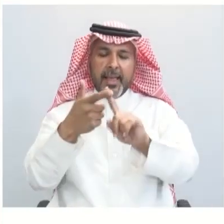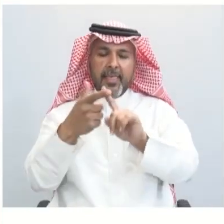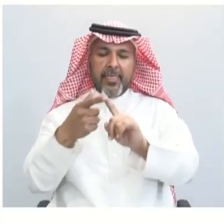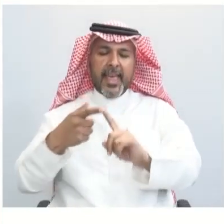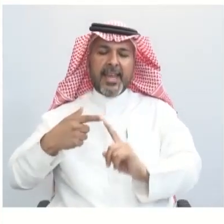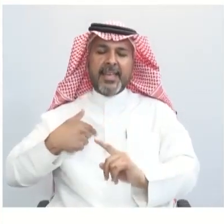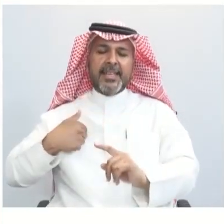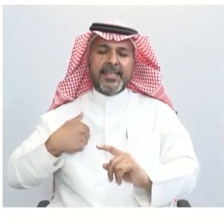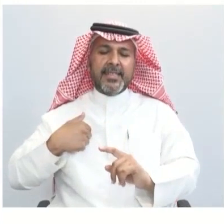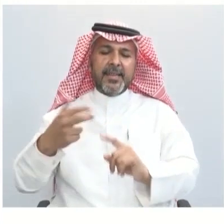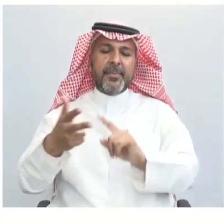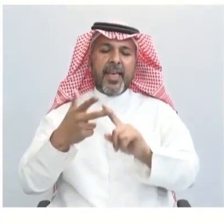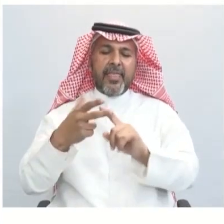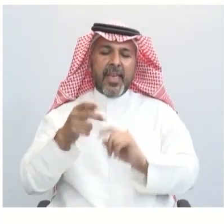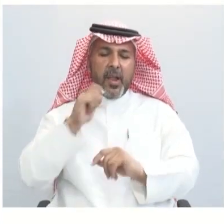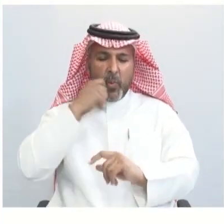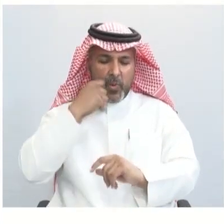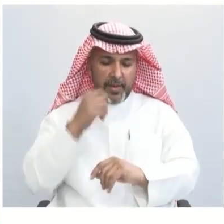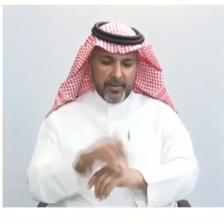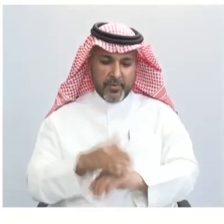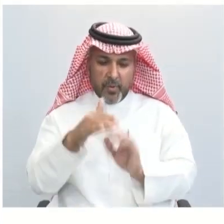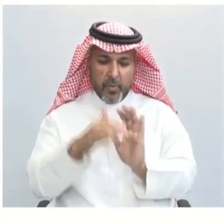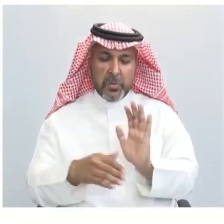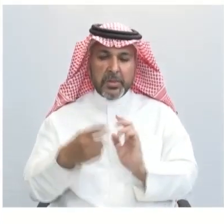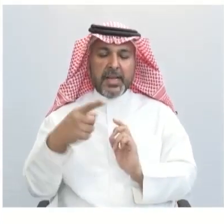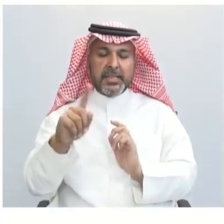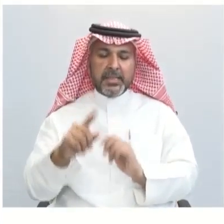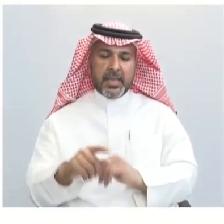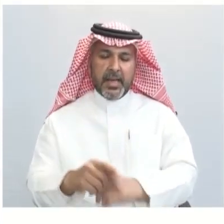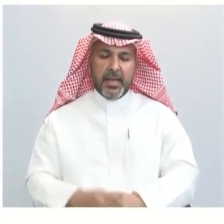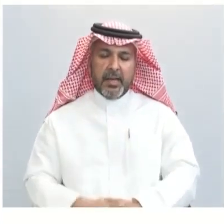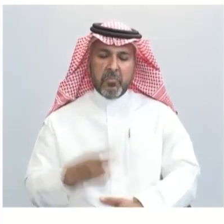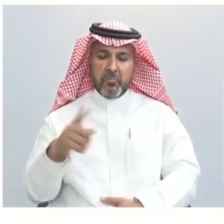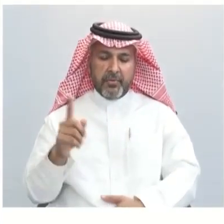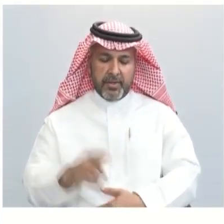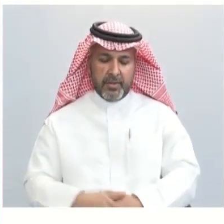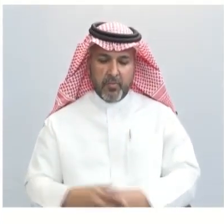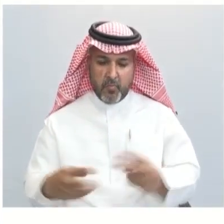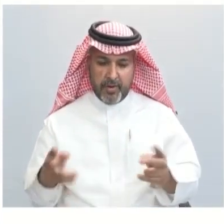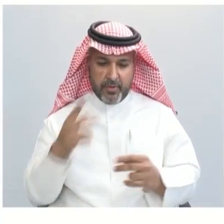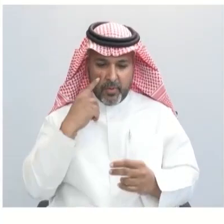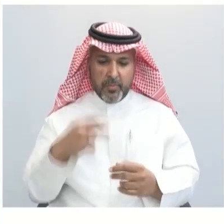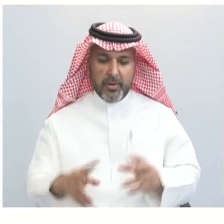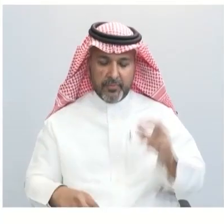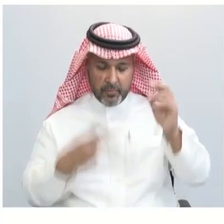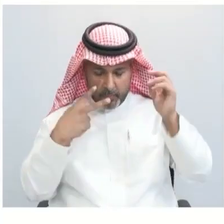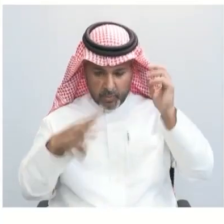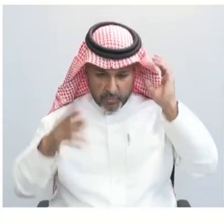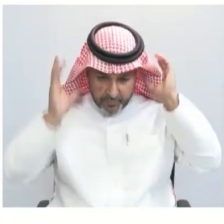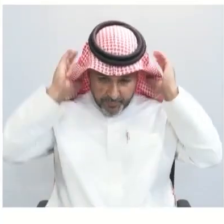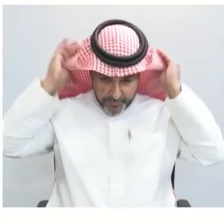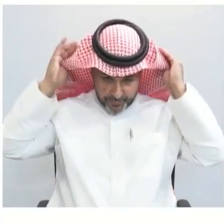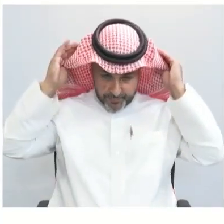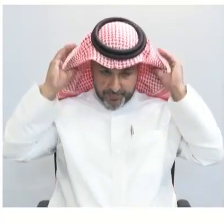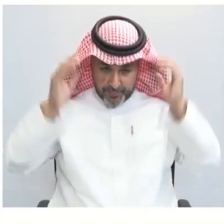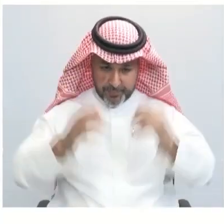بعد ذلك وضع علامة صح عند عدم تلقي البريد، بعد ذلك ساين أب. بعد ذلك